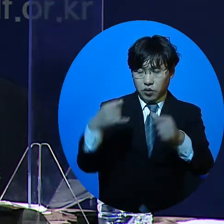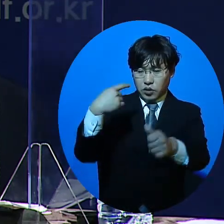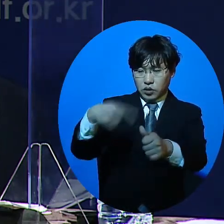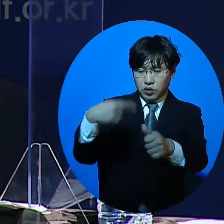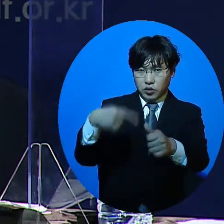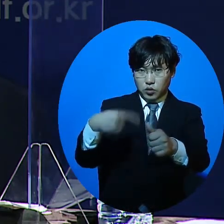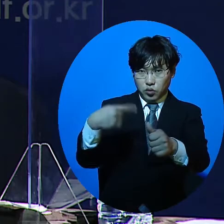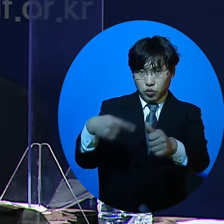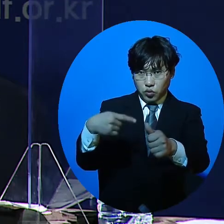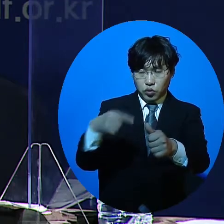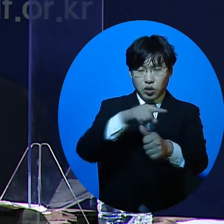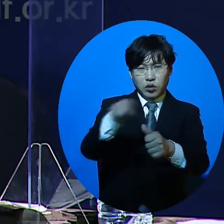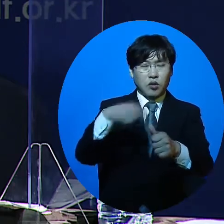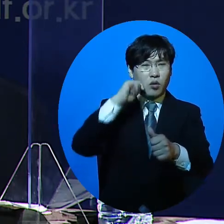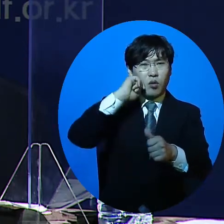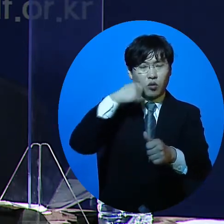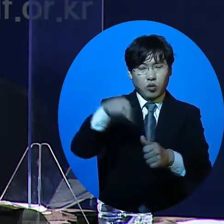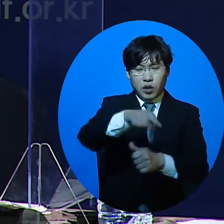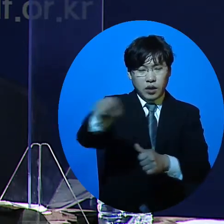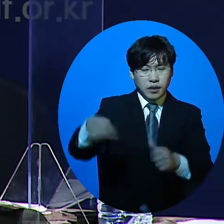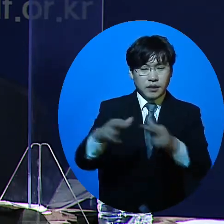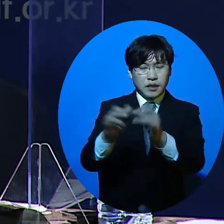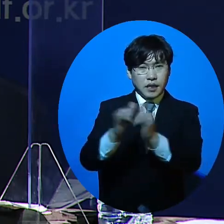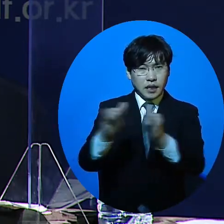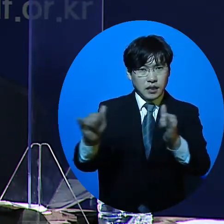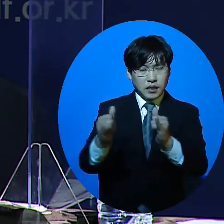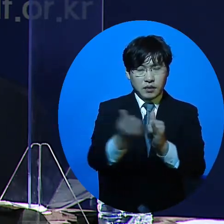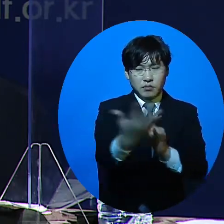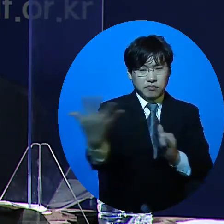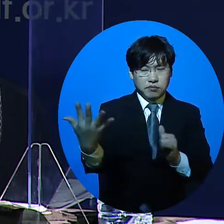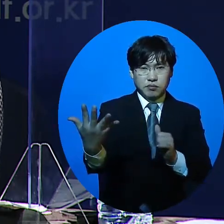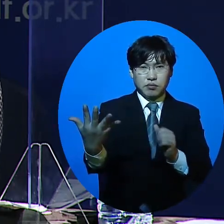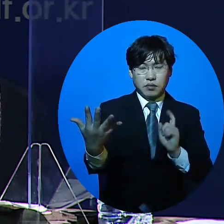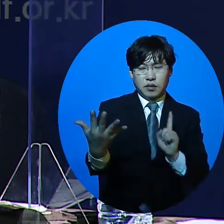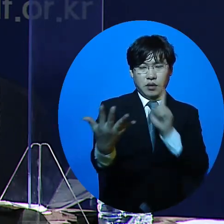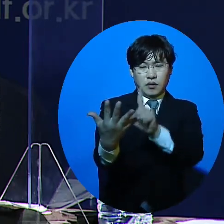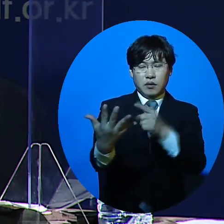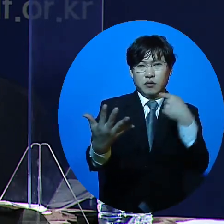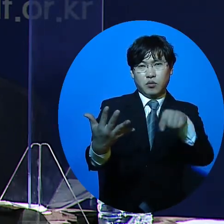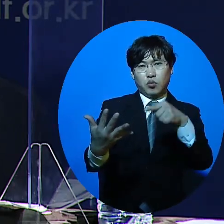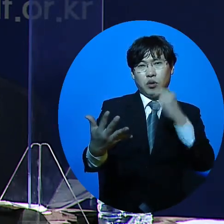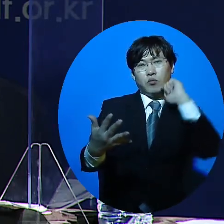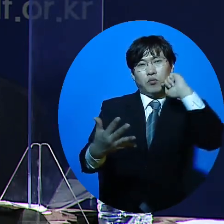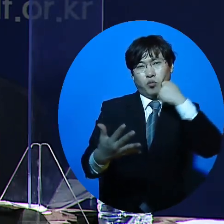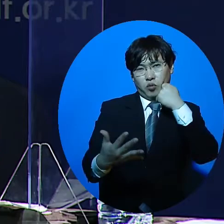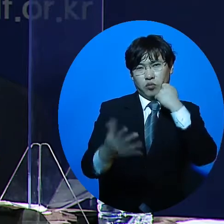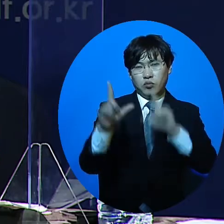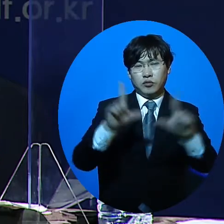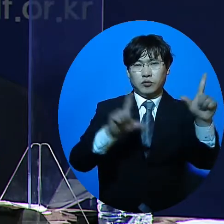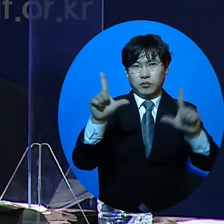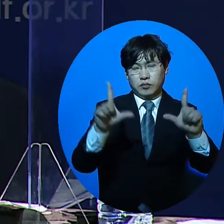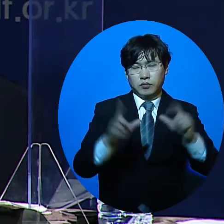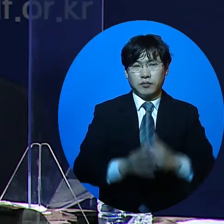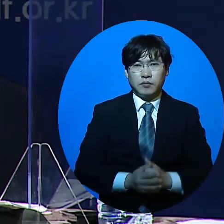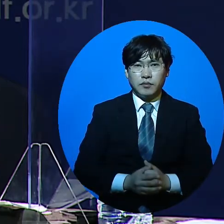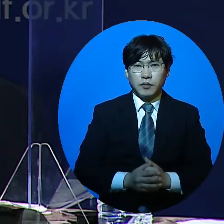건 너무나도 어려운 난제이기 때문에 교수님께서 이렇게 대응